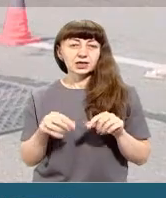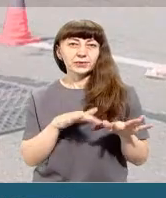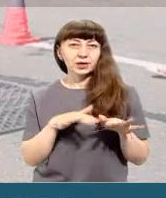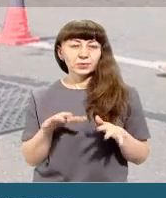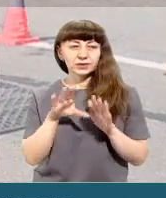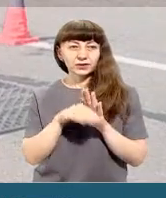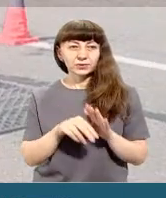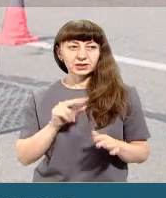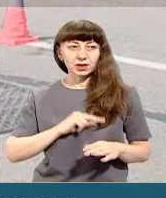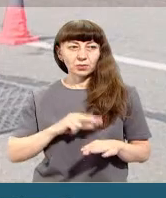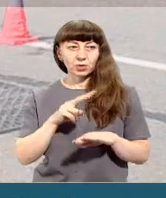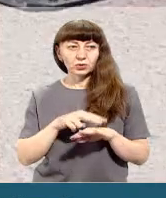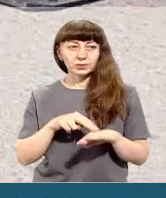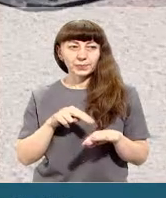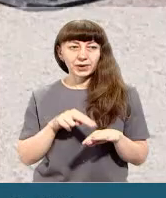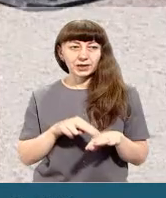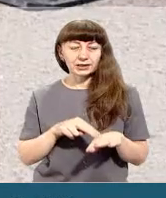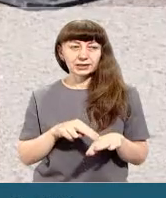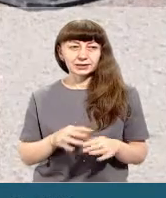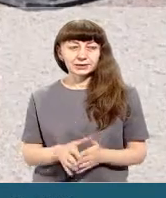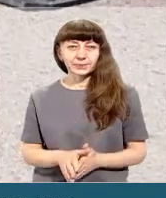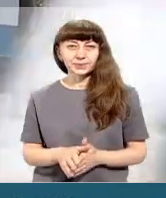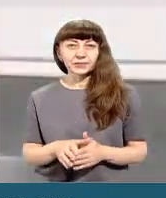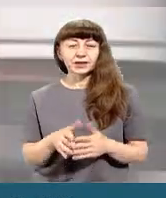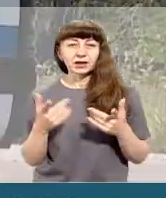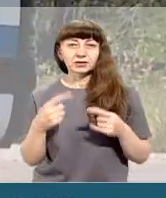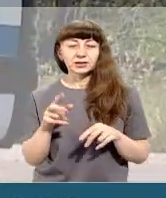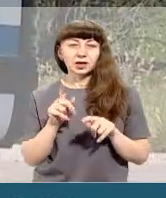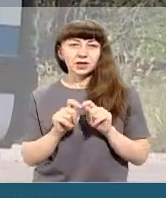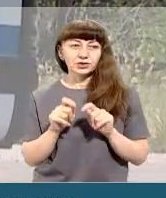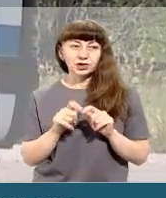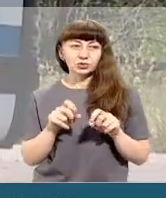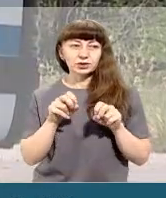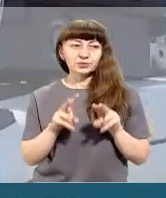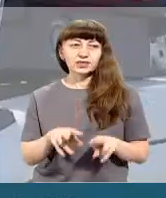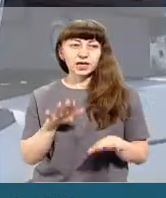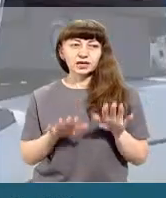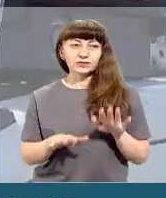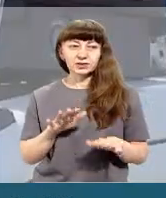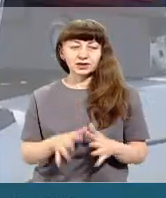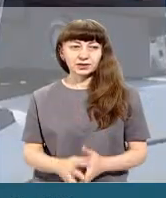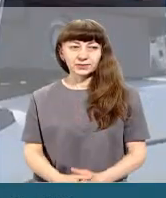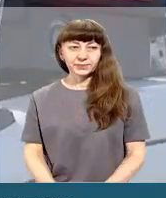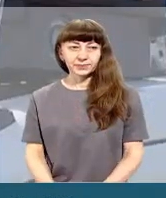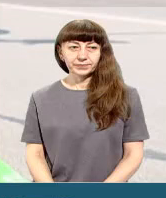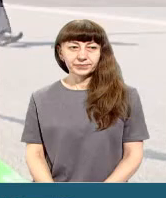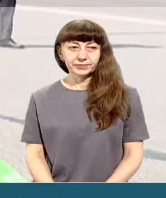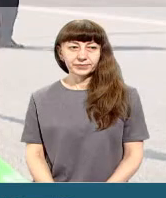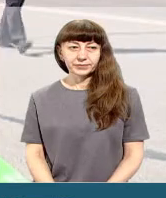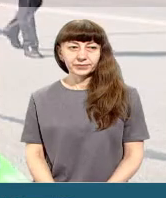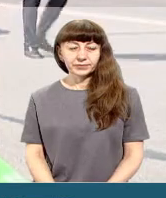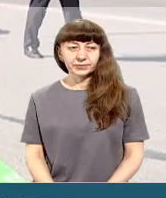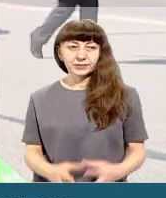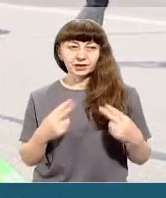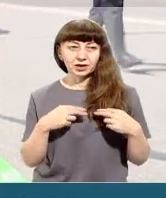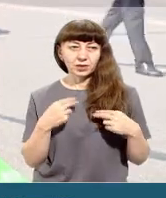мероприятия совместно с сотрудниками НАТ-центра, инспекции транспортного контроля и полиции. Специалисты проводят осмотр больших грузов. Наши